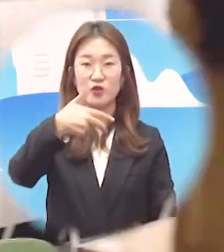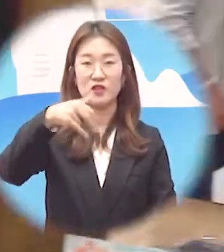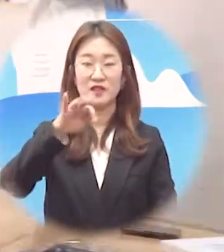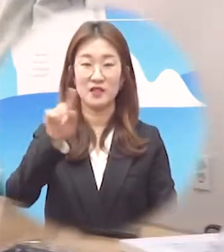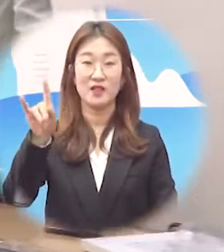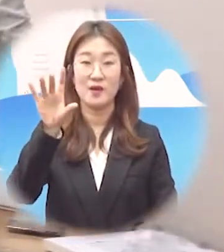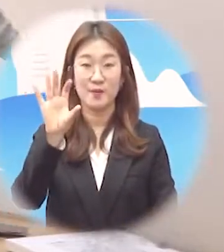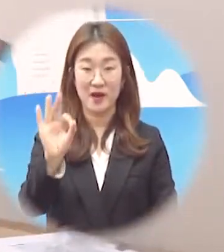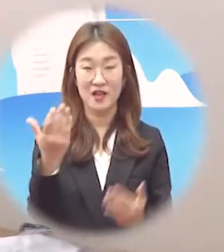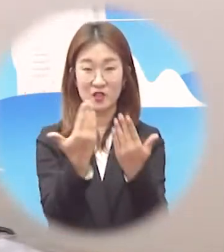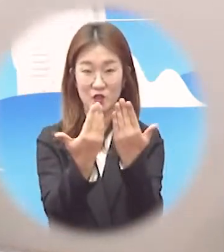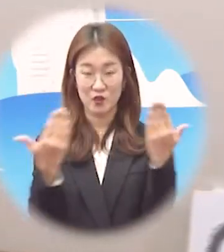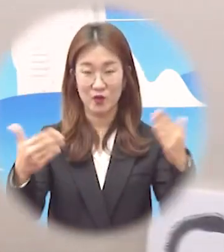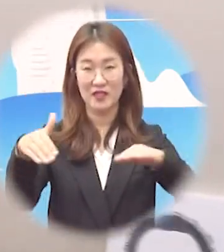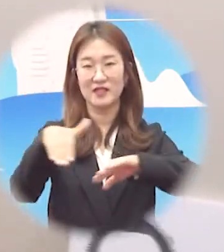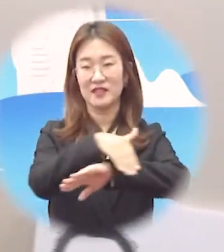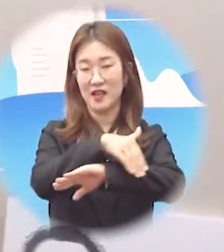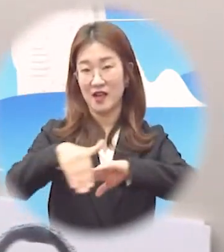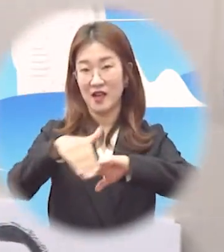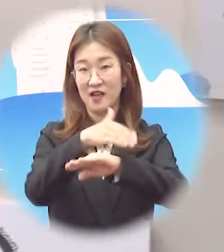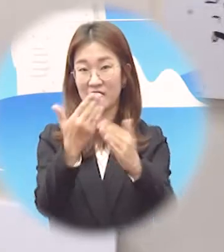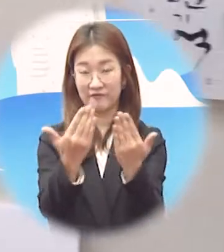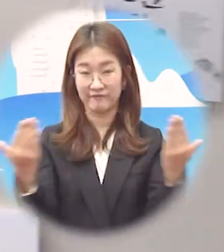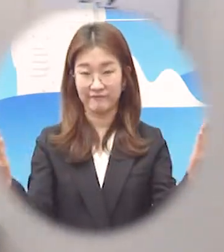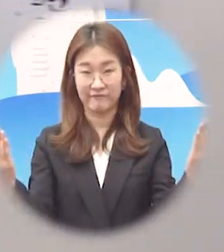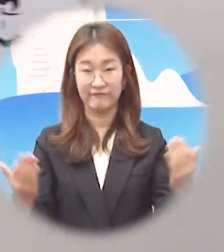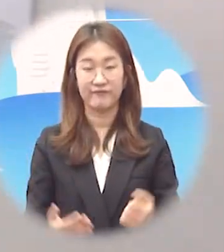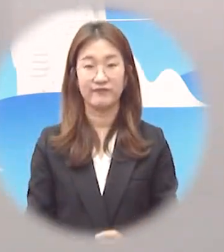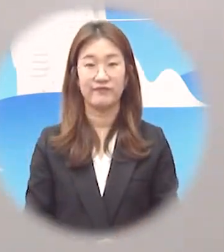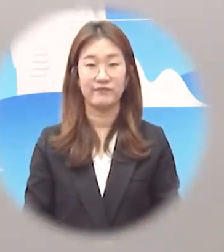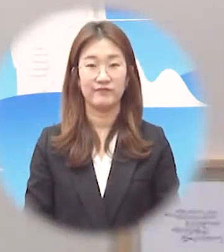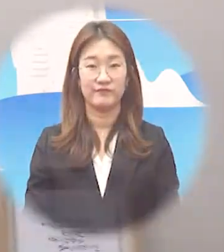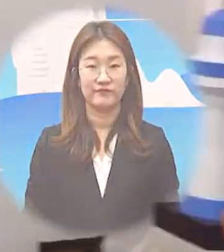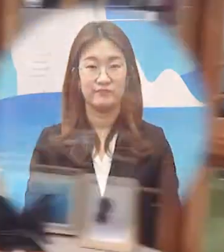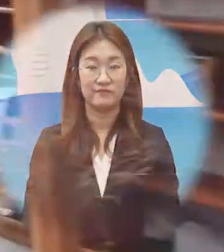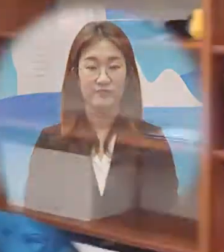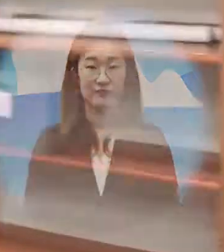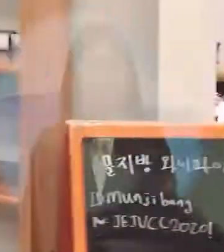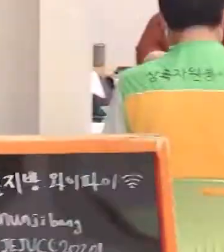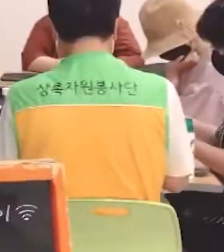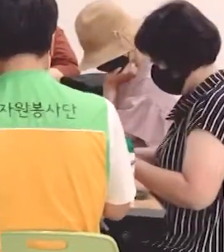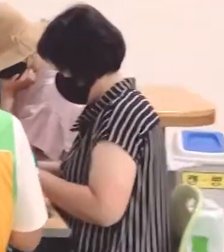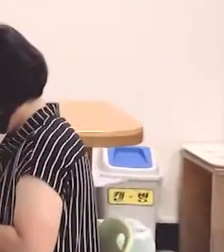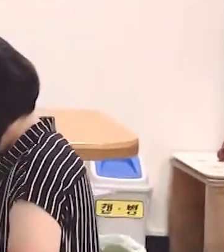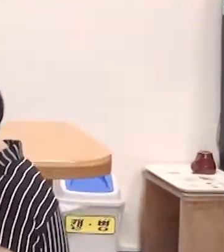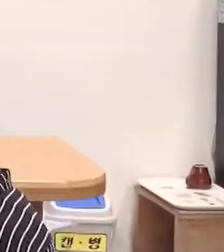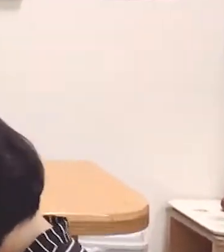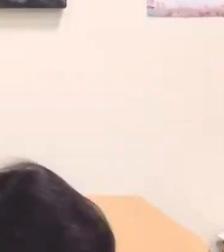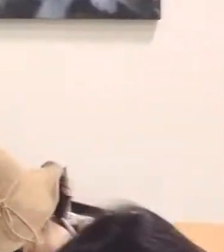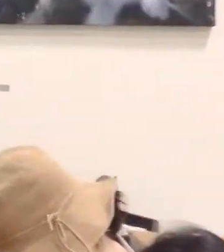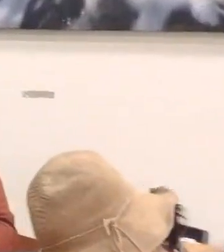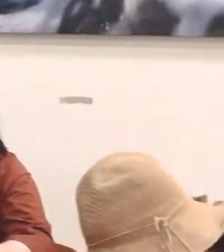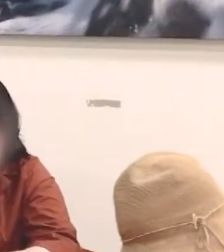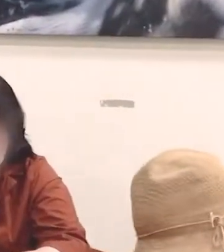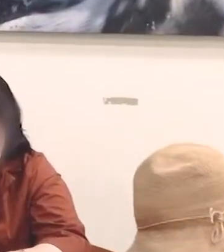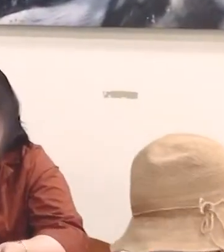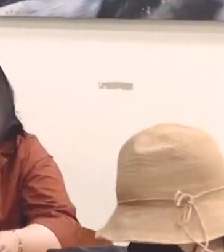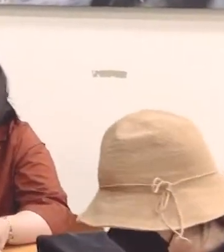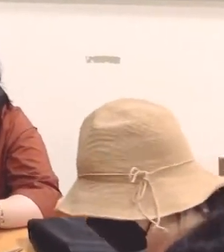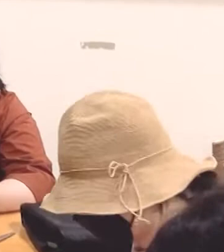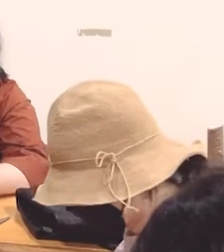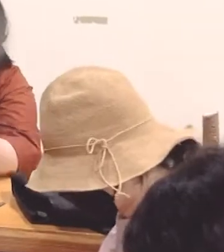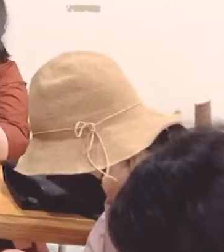으 으 으 2 으 으